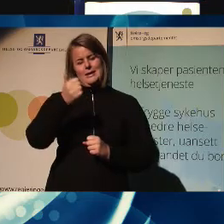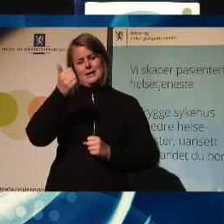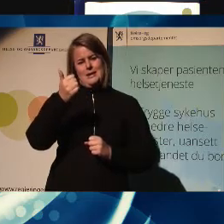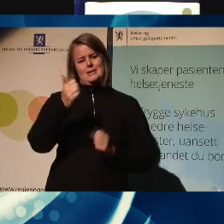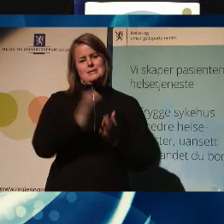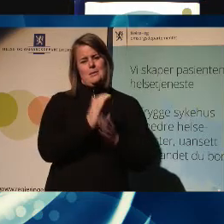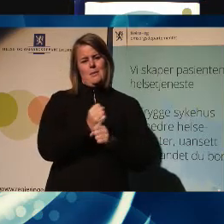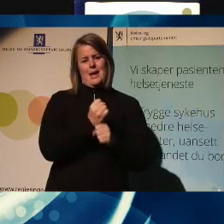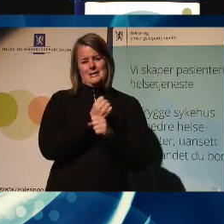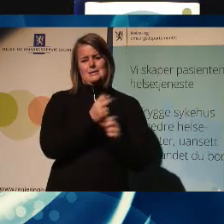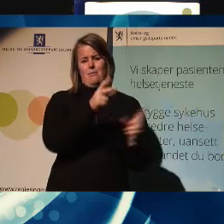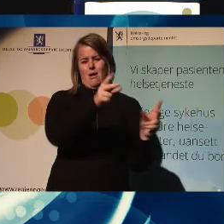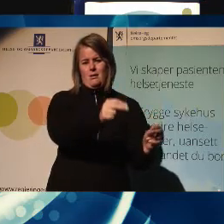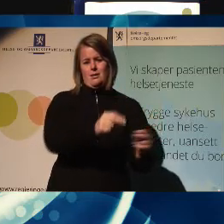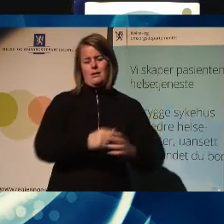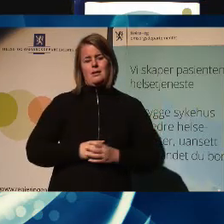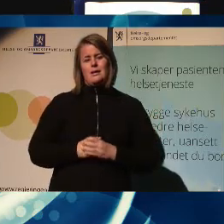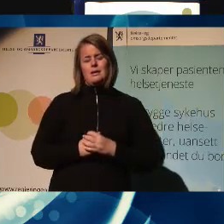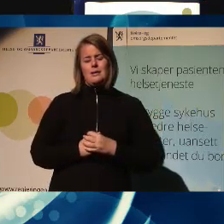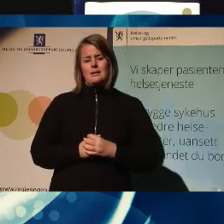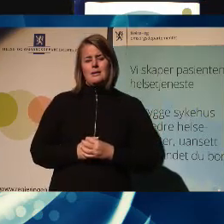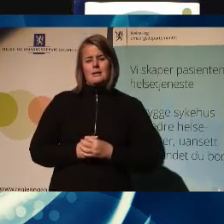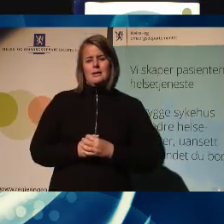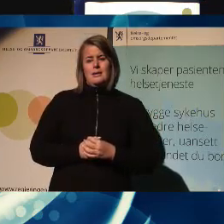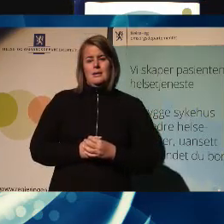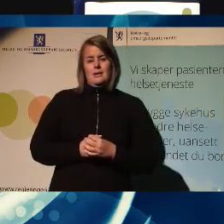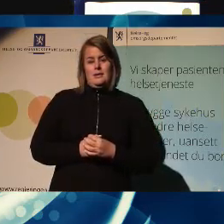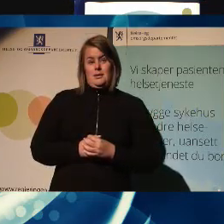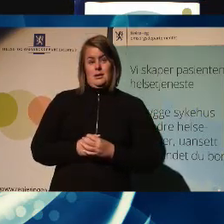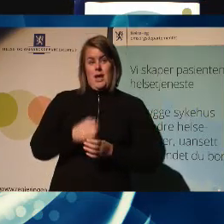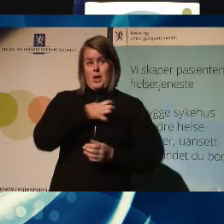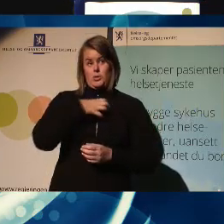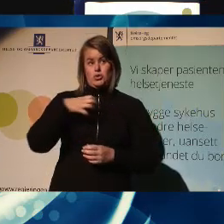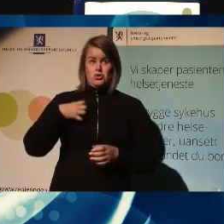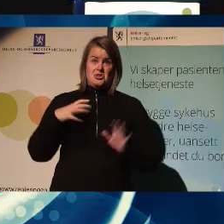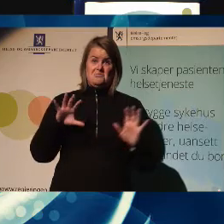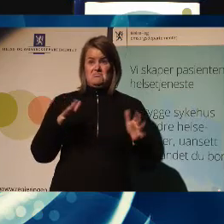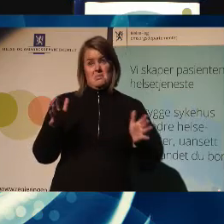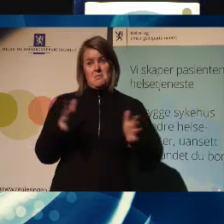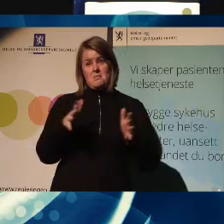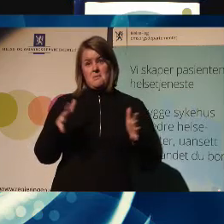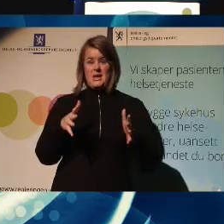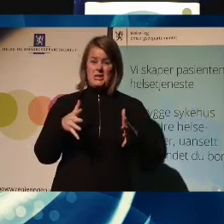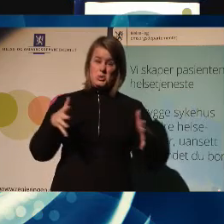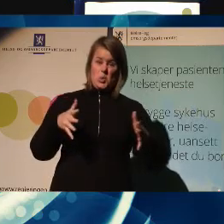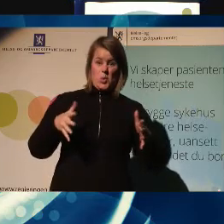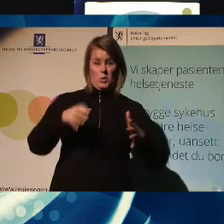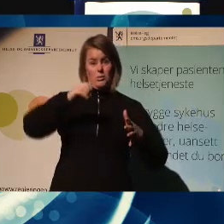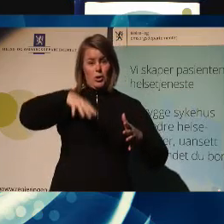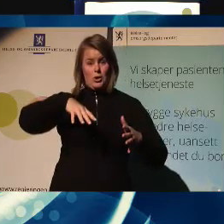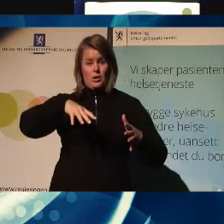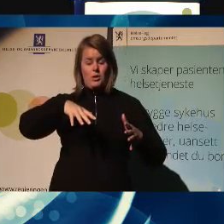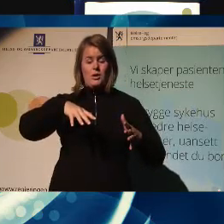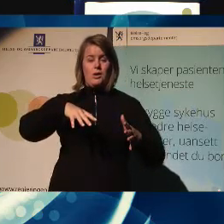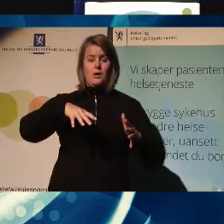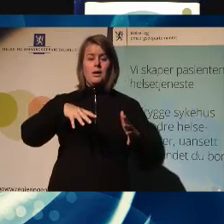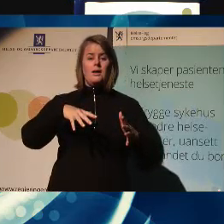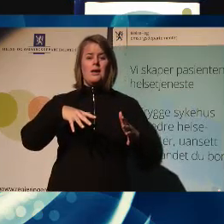de viktigste samarbeidspartnerne våre. Vi bor i en middelstor by, men det utrolig masse